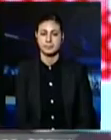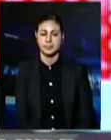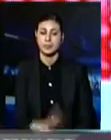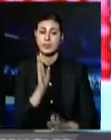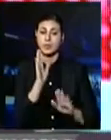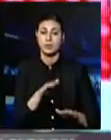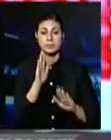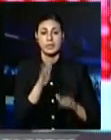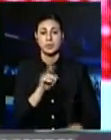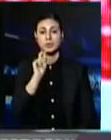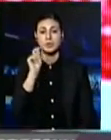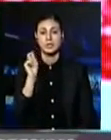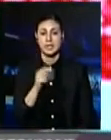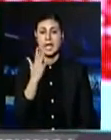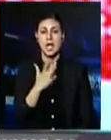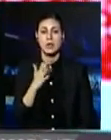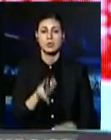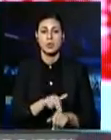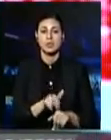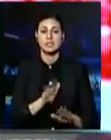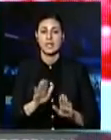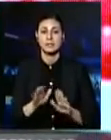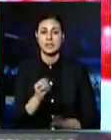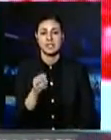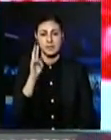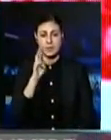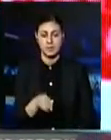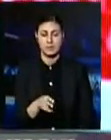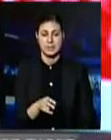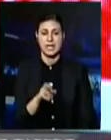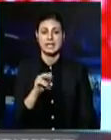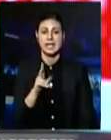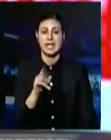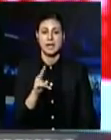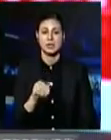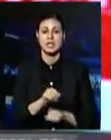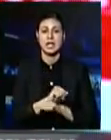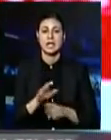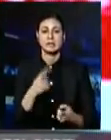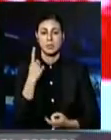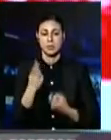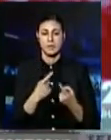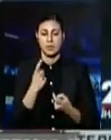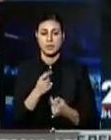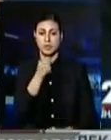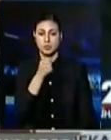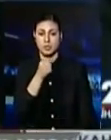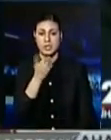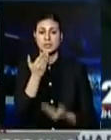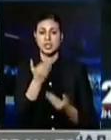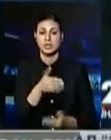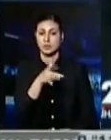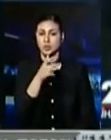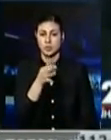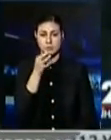Ტოვებს თუ არა თანამდებობას უკრაინის ეროვნული პოლიციის ხელმძღვანელი კვლავ უცნობია. ხატია დეკანოიძემ გავრცელებული ინფორმაცია ჟურნალისტების